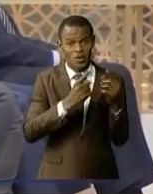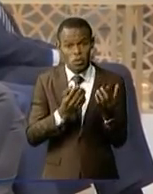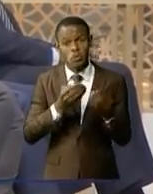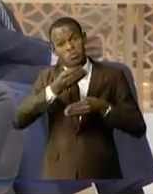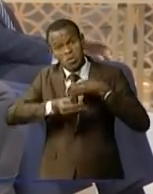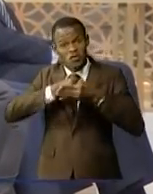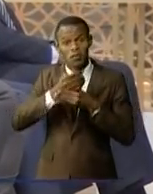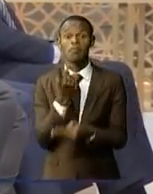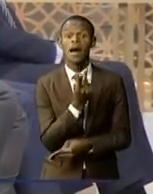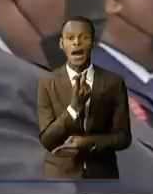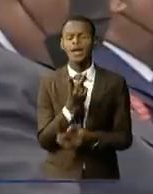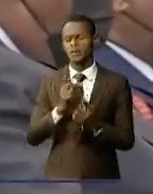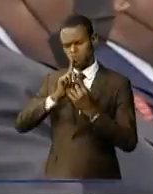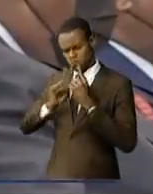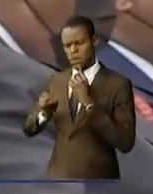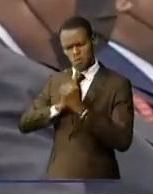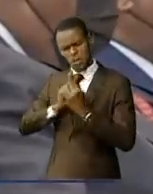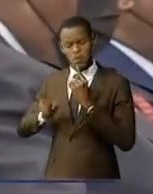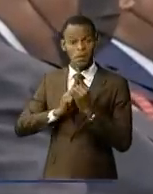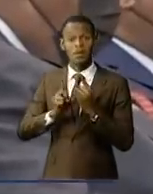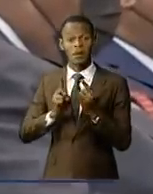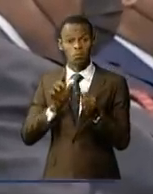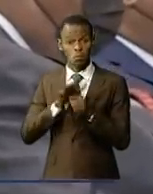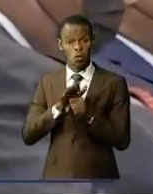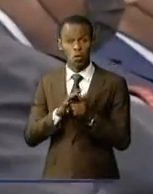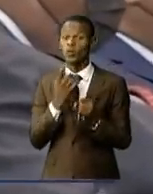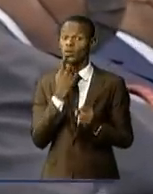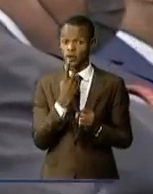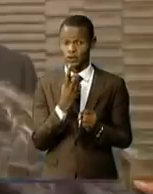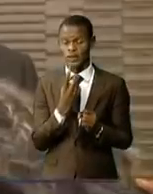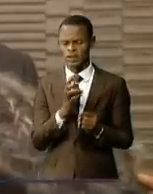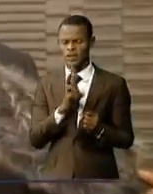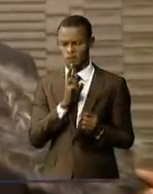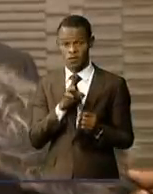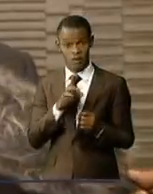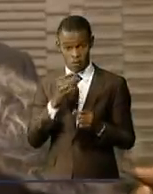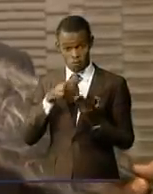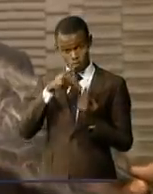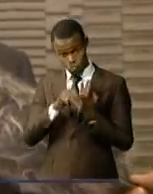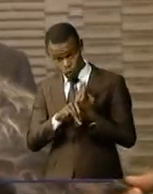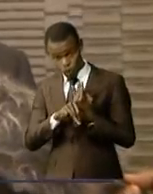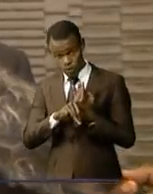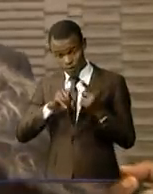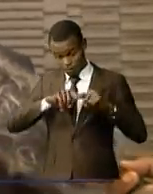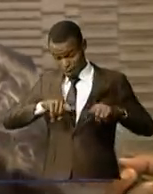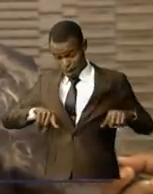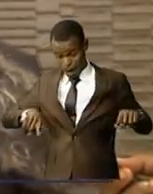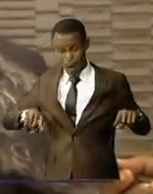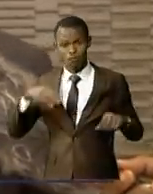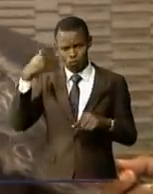consacrées aux énergies renouvelables, les indicateurs SMART rassurent quant à la matérialisation des différents projets dans un bref